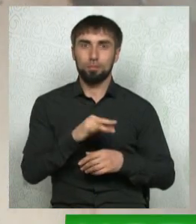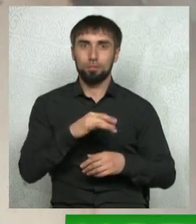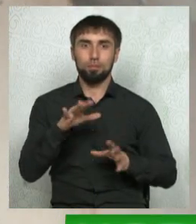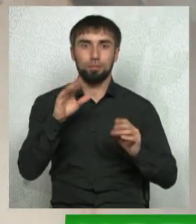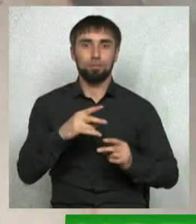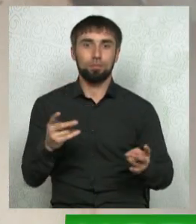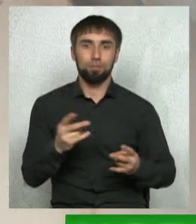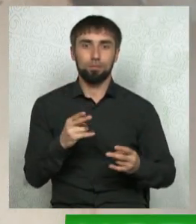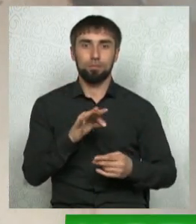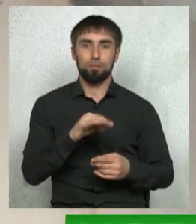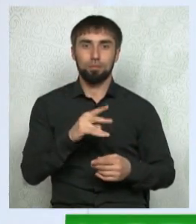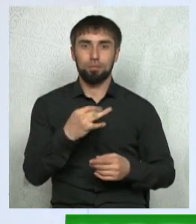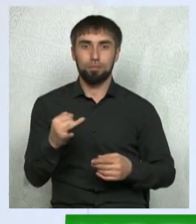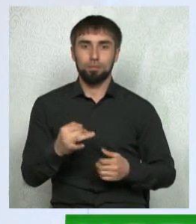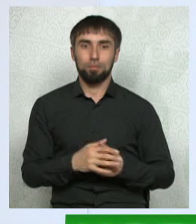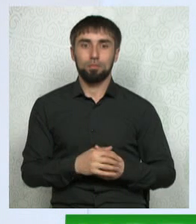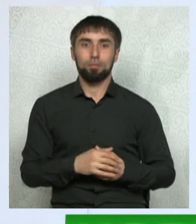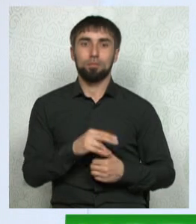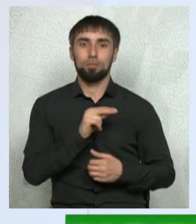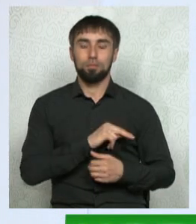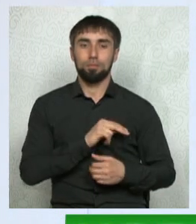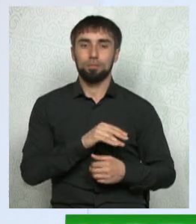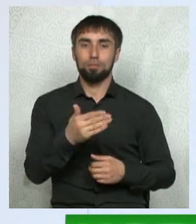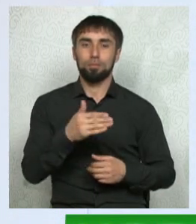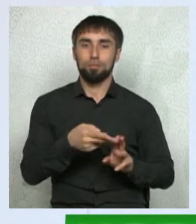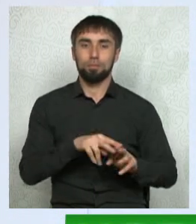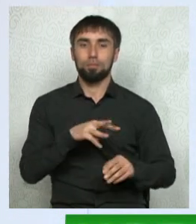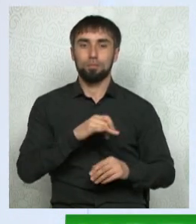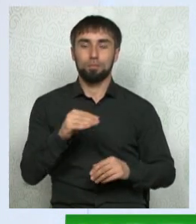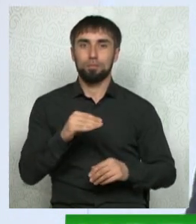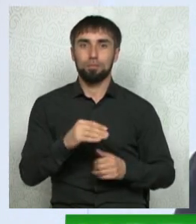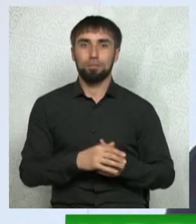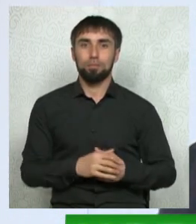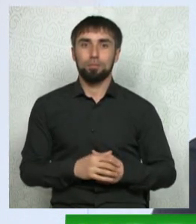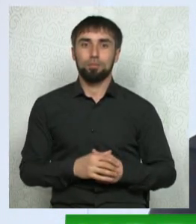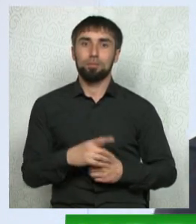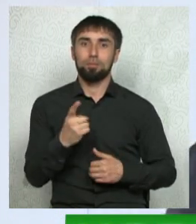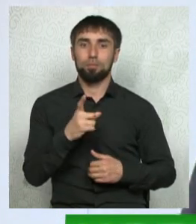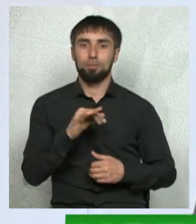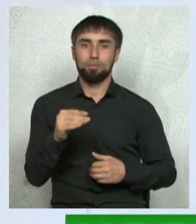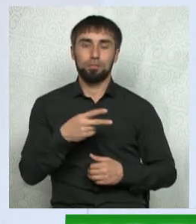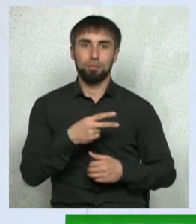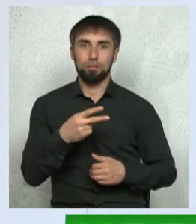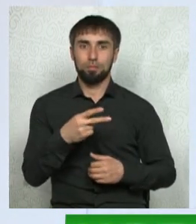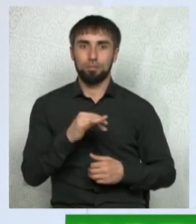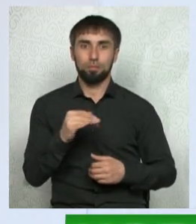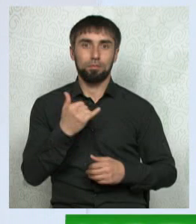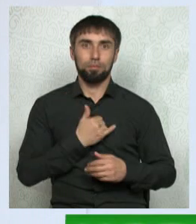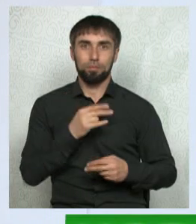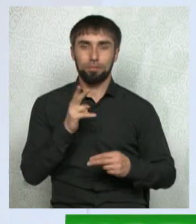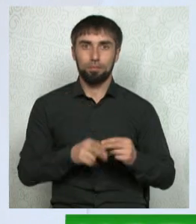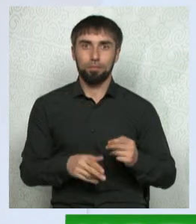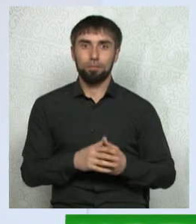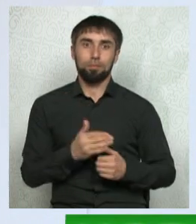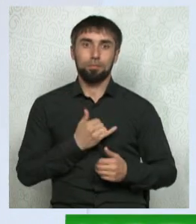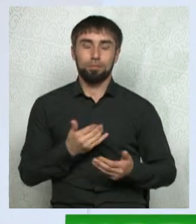все необходимые коммуникации. Работа по монтажу вентиляционных систем на первом этаже и на втором этаже у нас закончена.